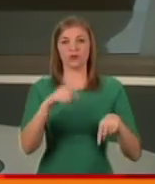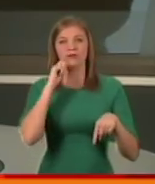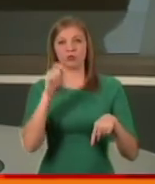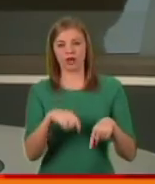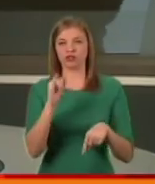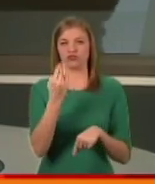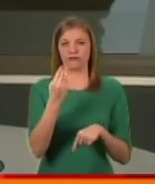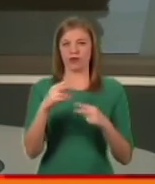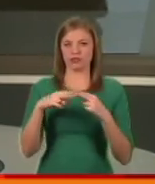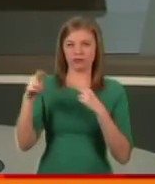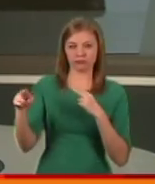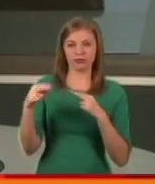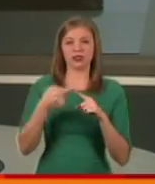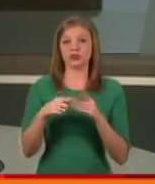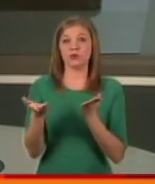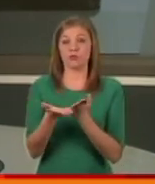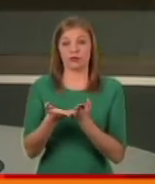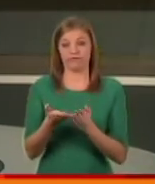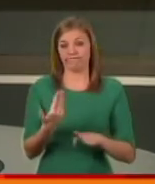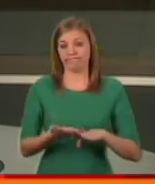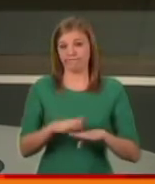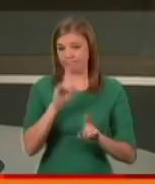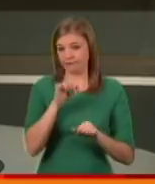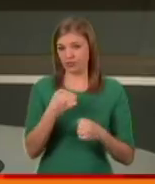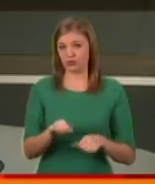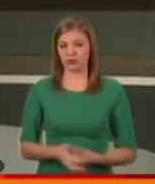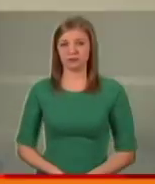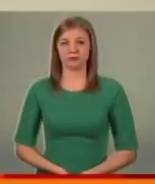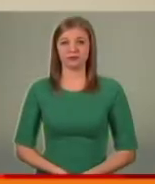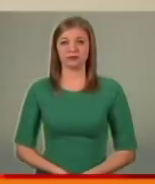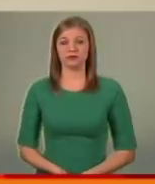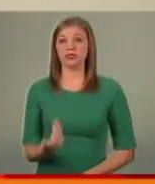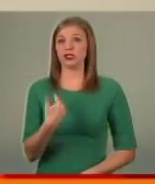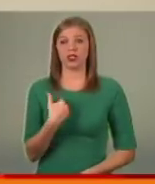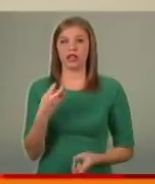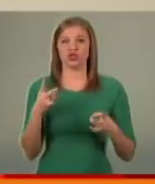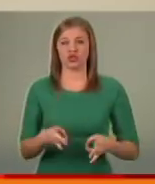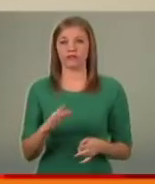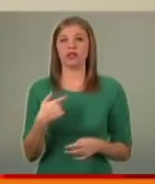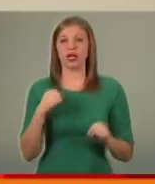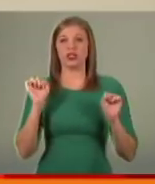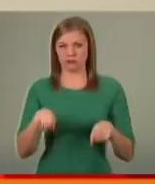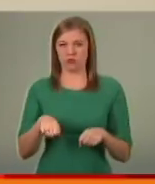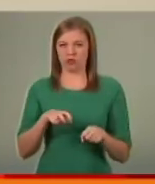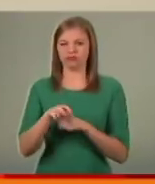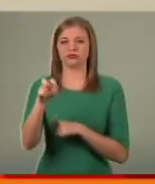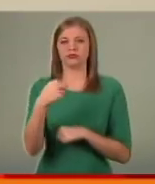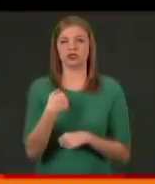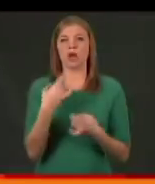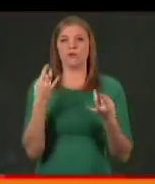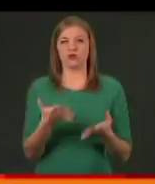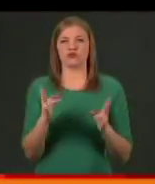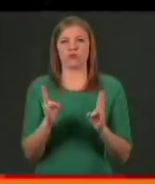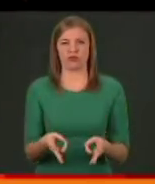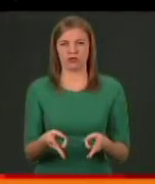і Швеції – це навіть порівнювати важко. Дивімося. Я не жертва. Я змогла з цього вирватися. Я просто